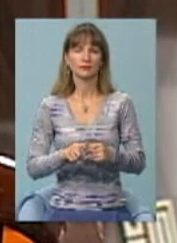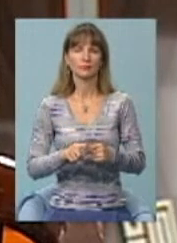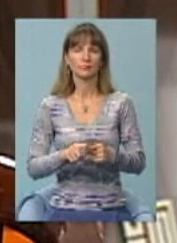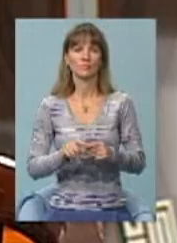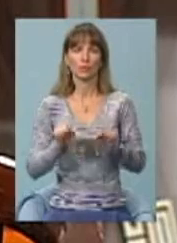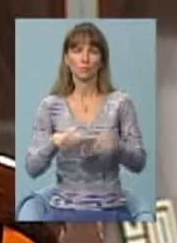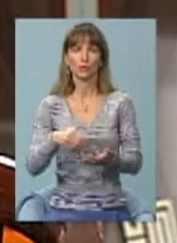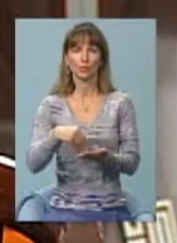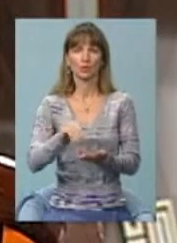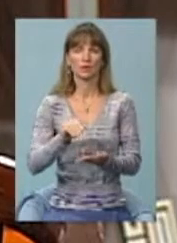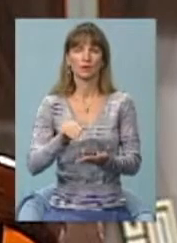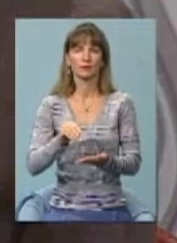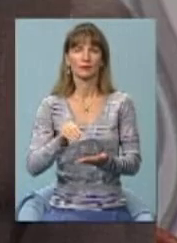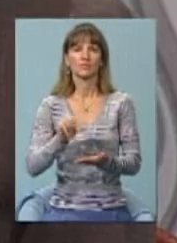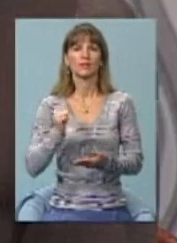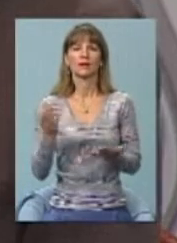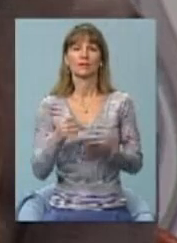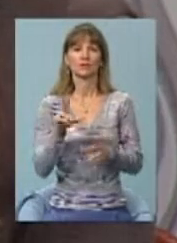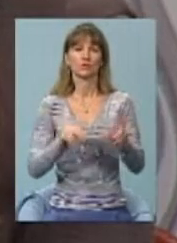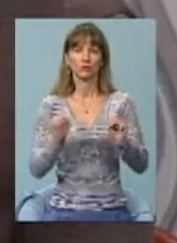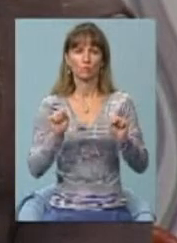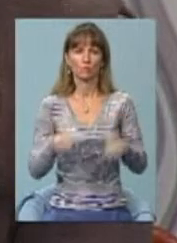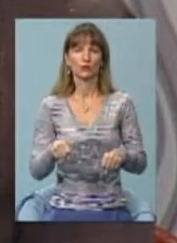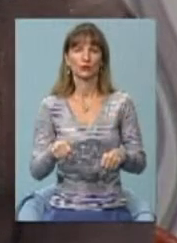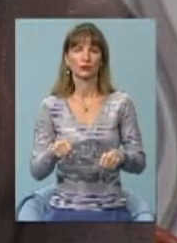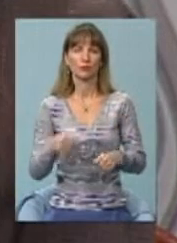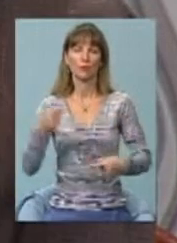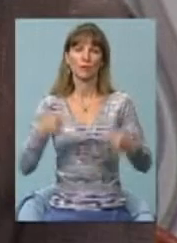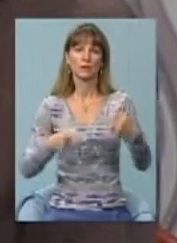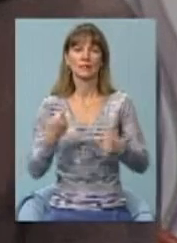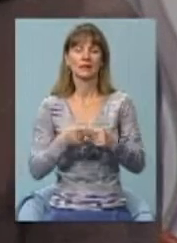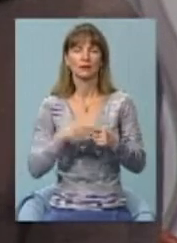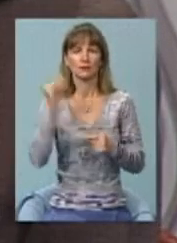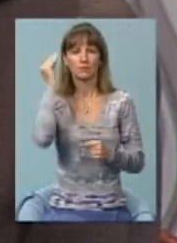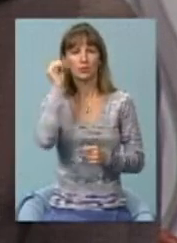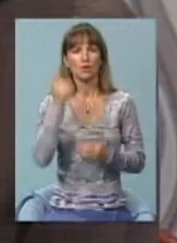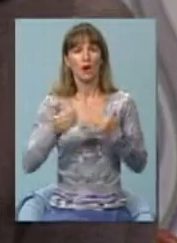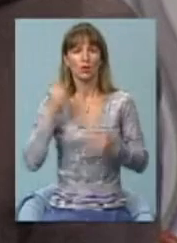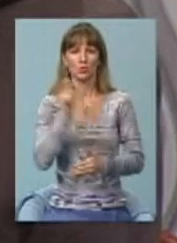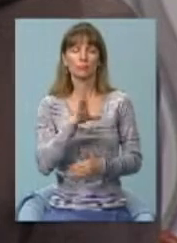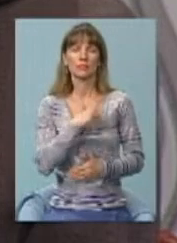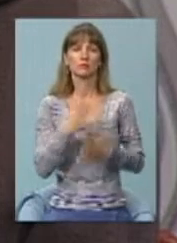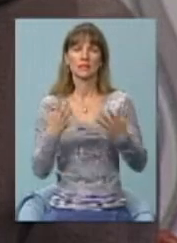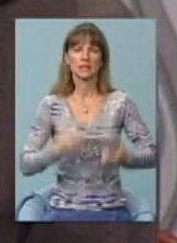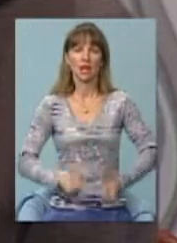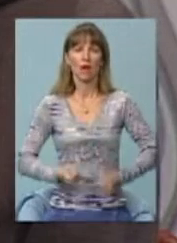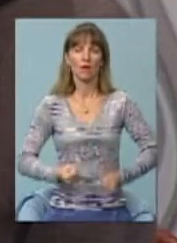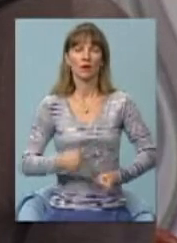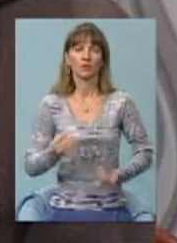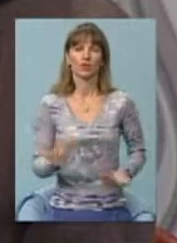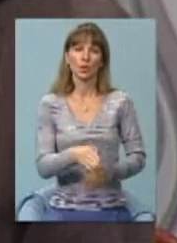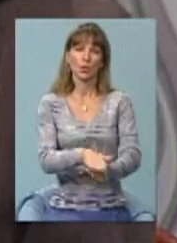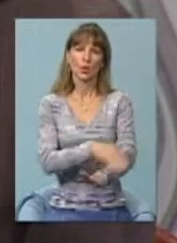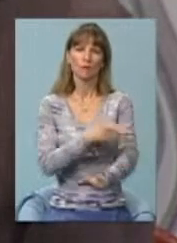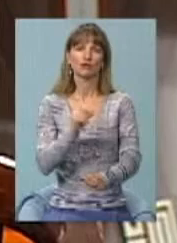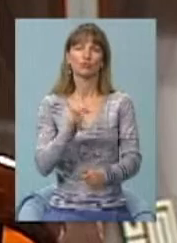можна придбати, придбати звичайно. Так, все а як ти вважаєш, що можна посперечатися з тією думкою, що раніше люди були більш здоровими та жили вони довше,